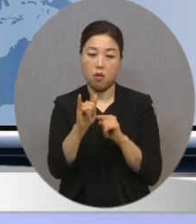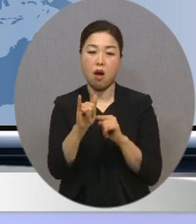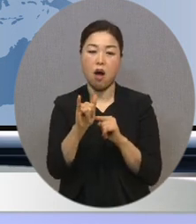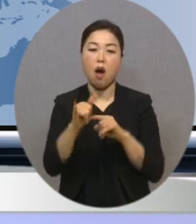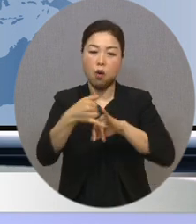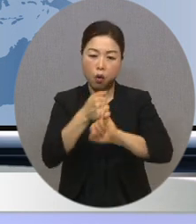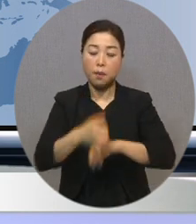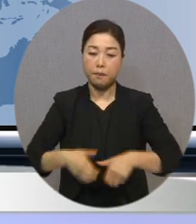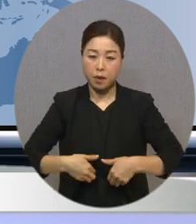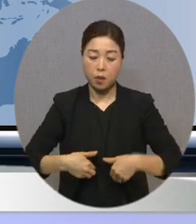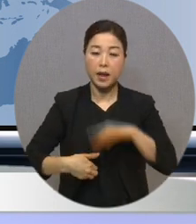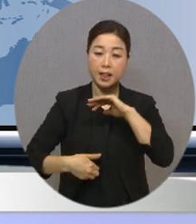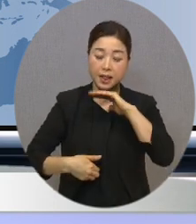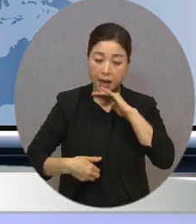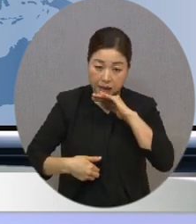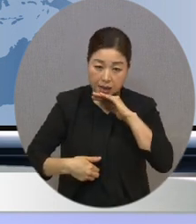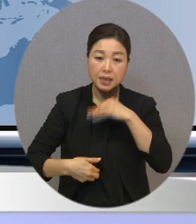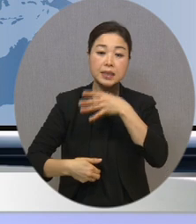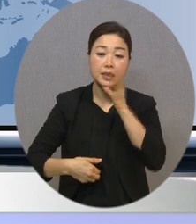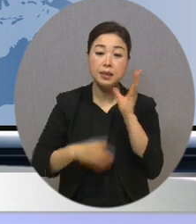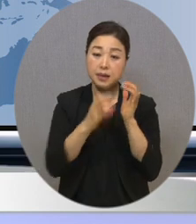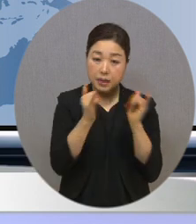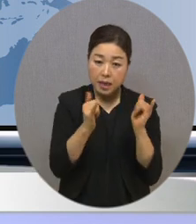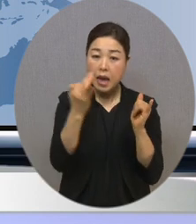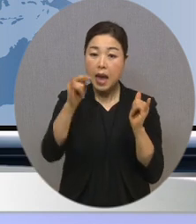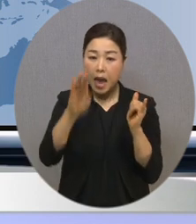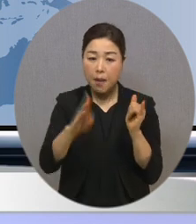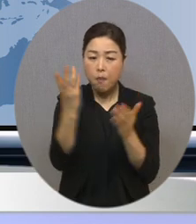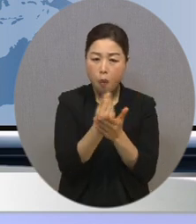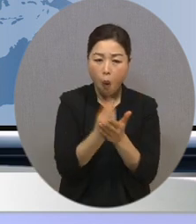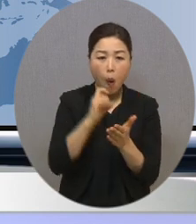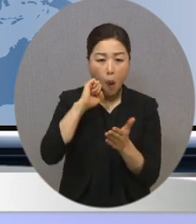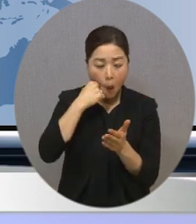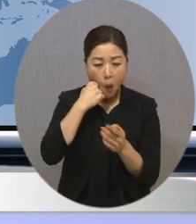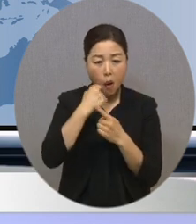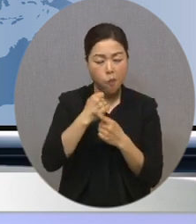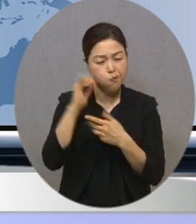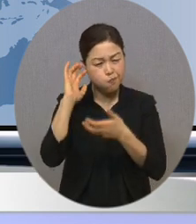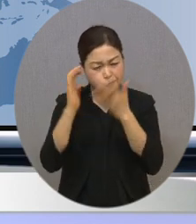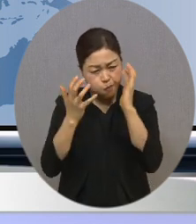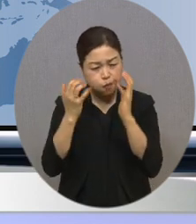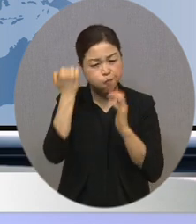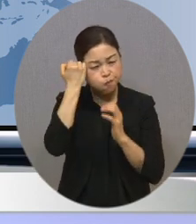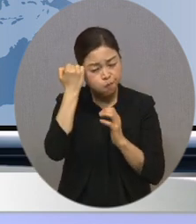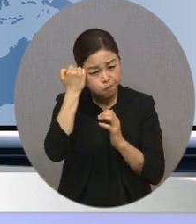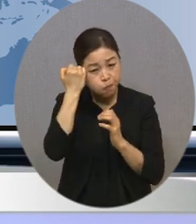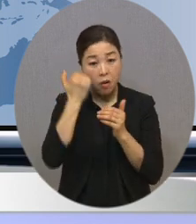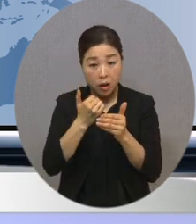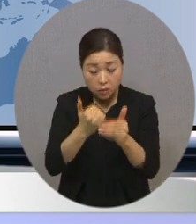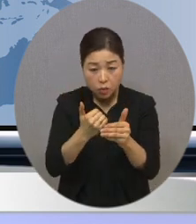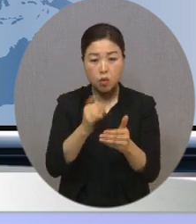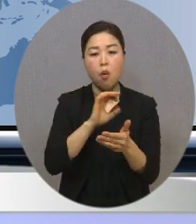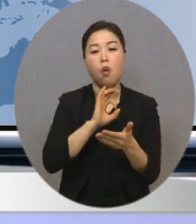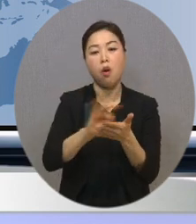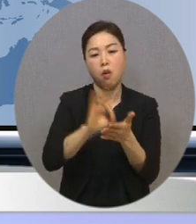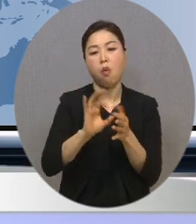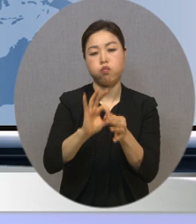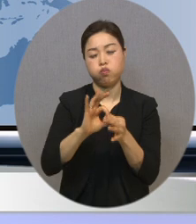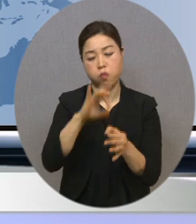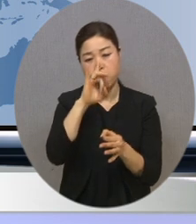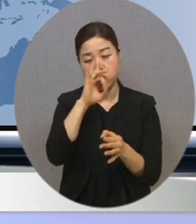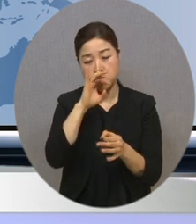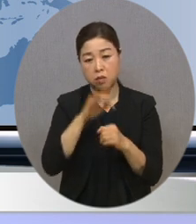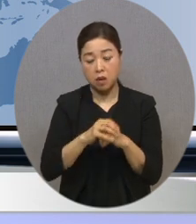필요로 되는 연령에서 앱 설치의 어려움, 이 복잡한 절차와 과정으로 이용하지 못한다는 것은 이